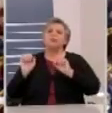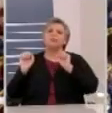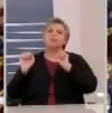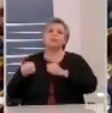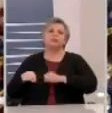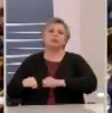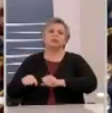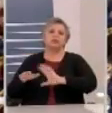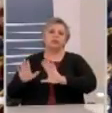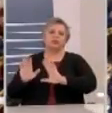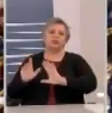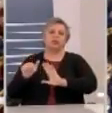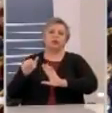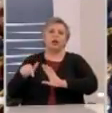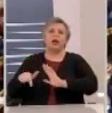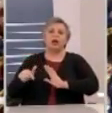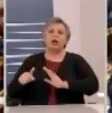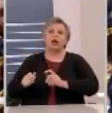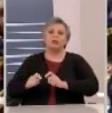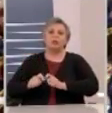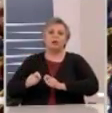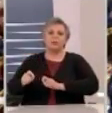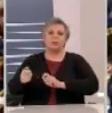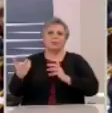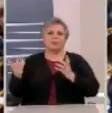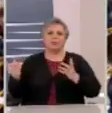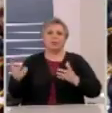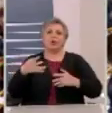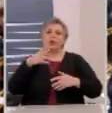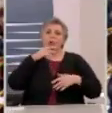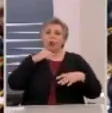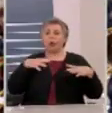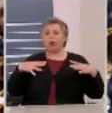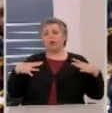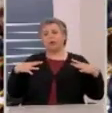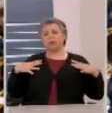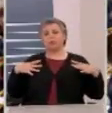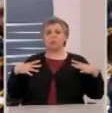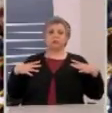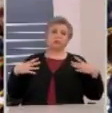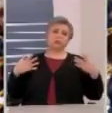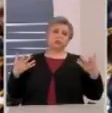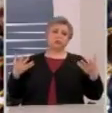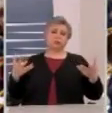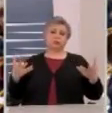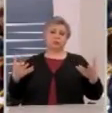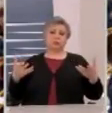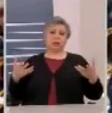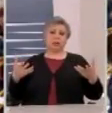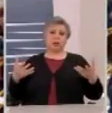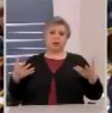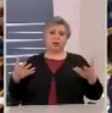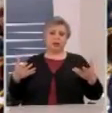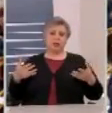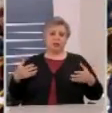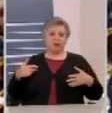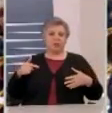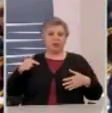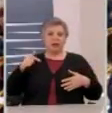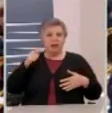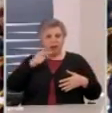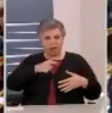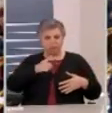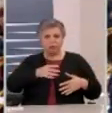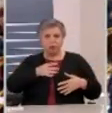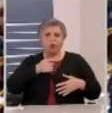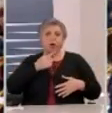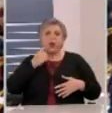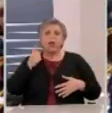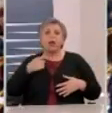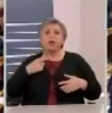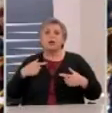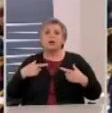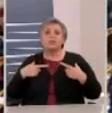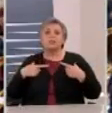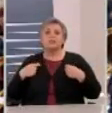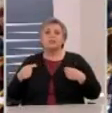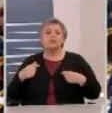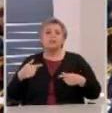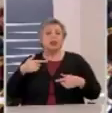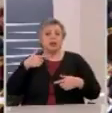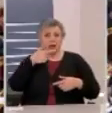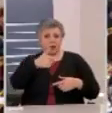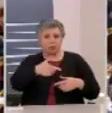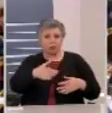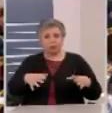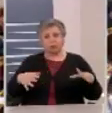Γιατί? Γιατί είμαι τζάμπα μάγκας, όπως τα λέω εγώ, τα λένε κάποιοι στελέχη σας στους δημοσιογράφους. Έτσι λένε ότι είναι τζάμπα